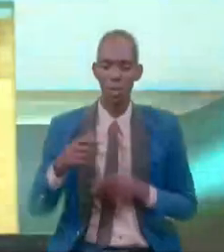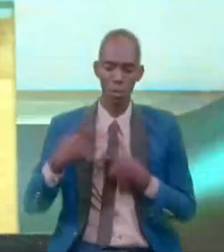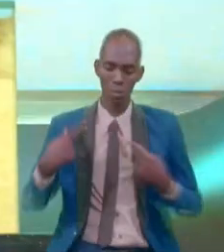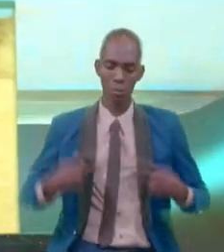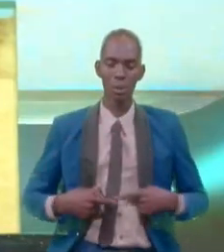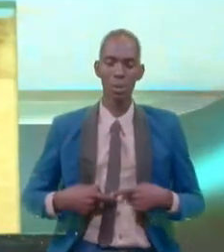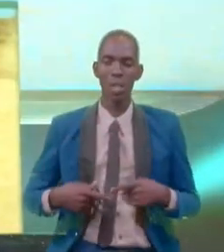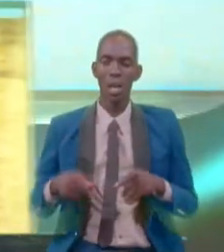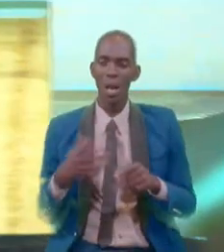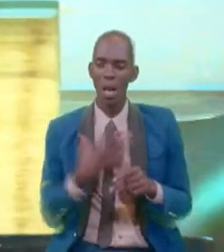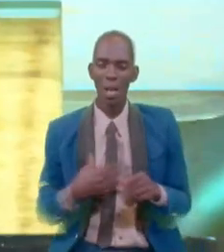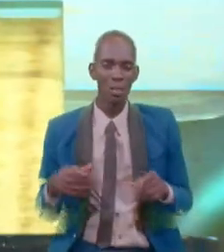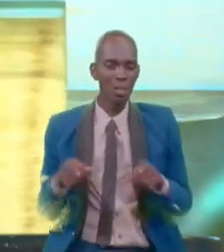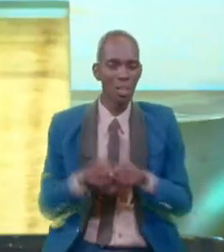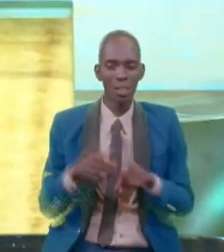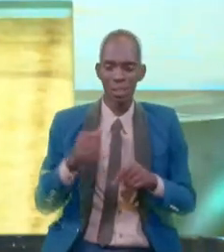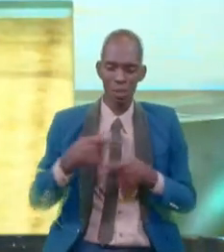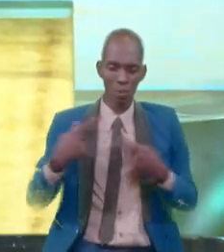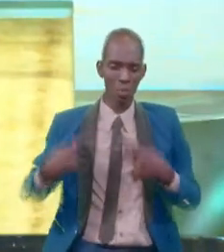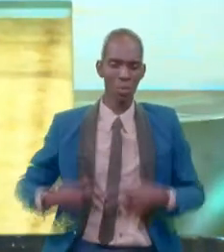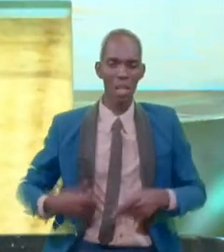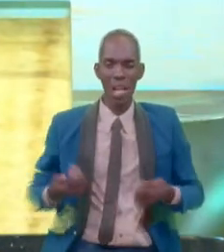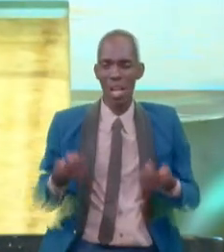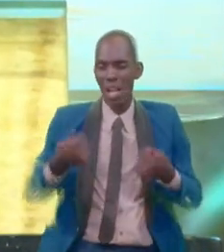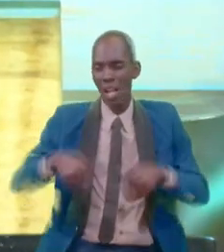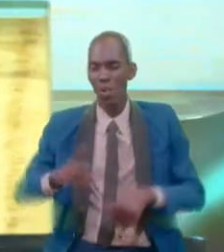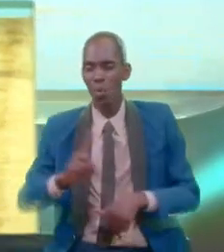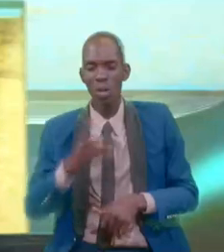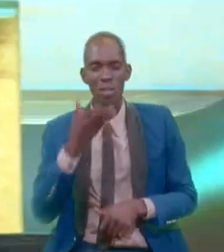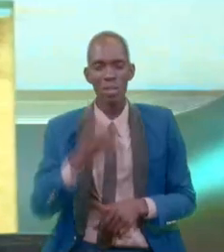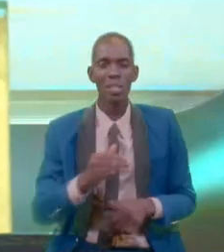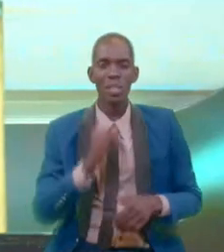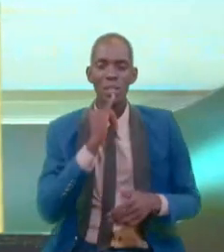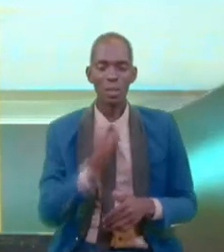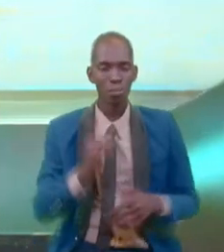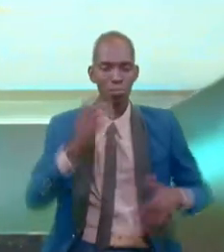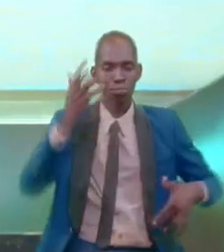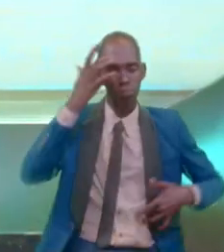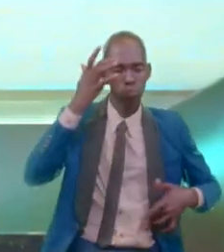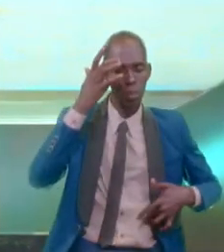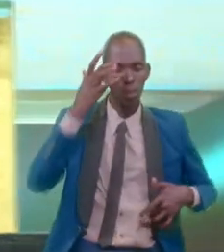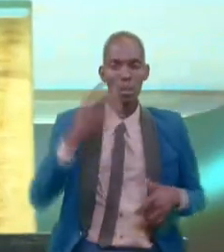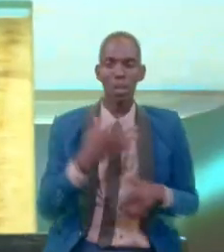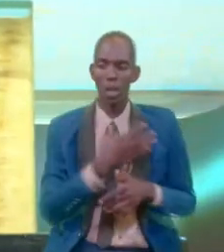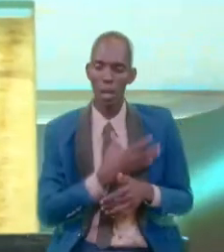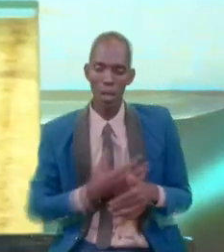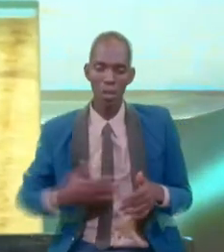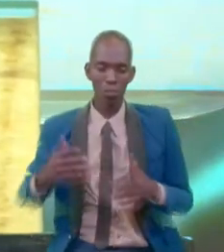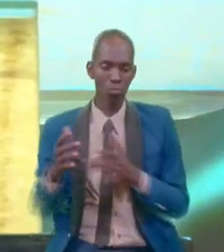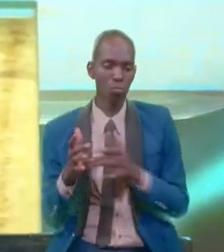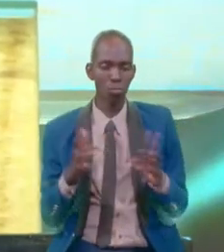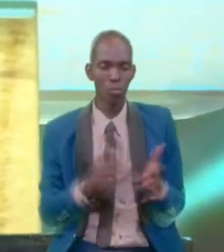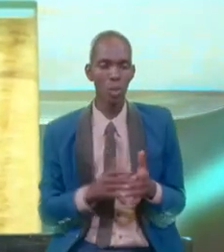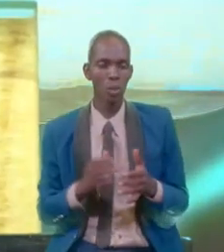tant que sacrificateur, quand il y a une plaie qui fait éruption, alors son intervention et